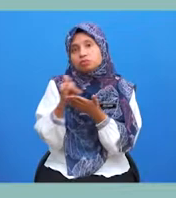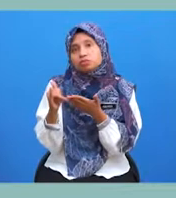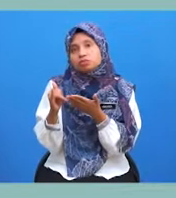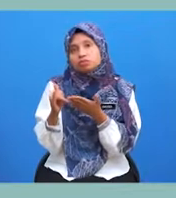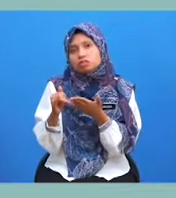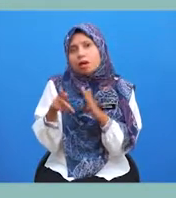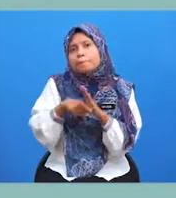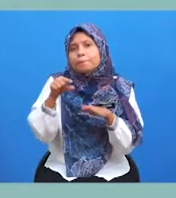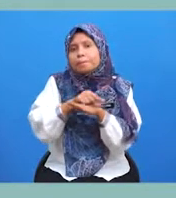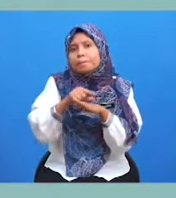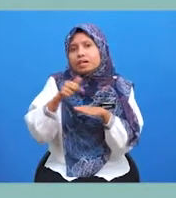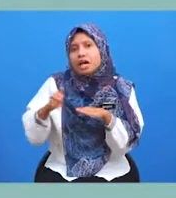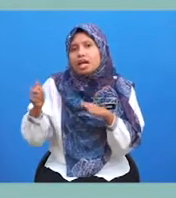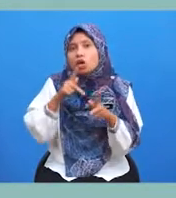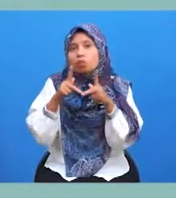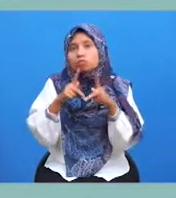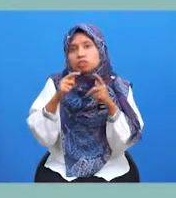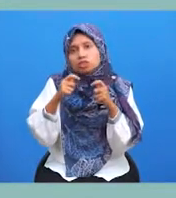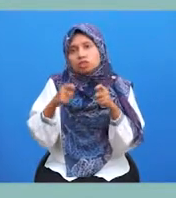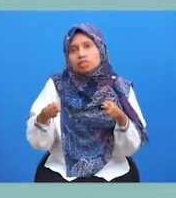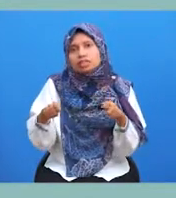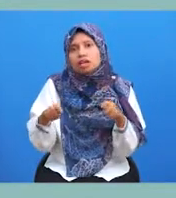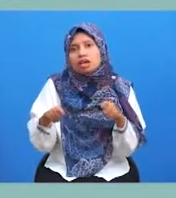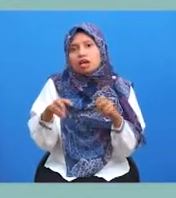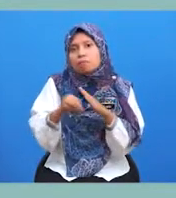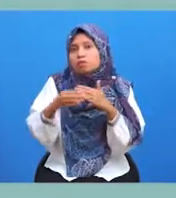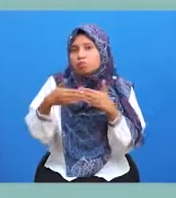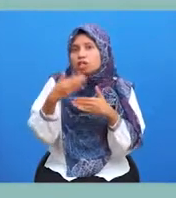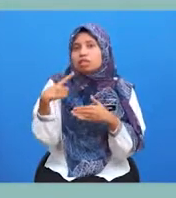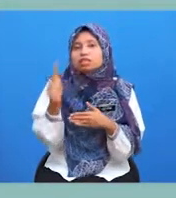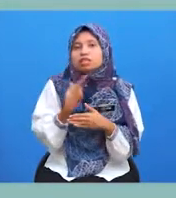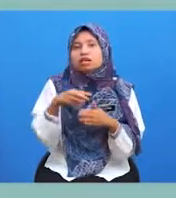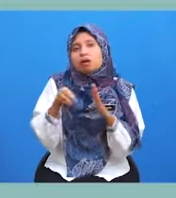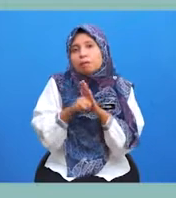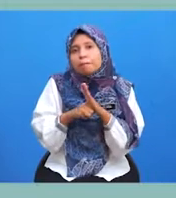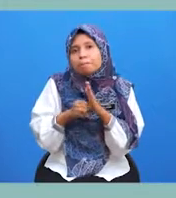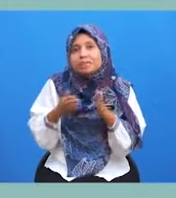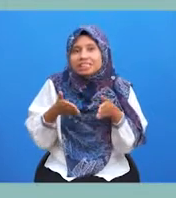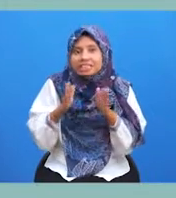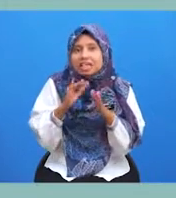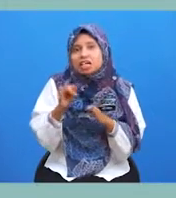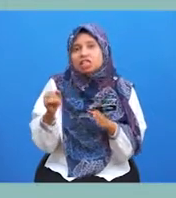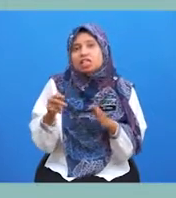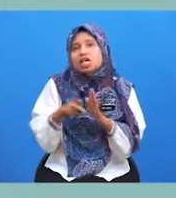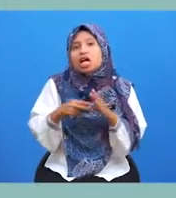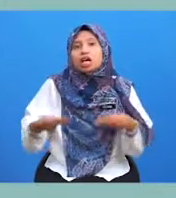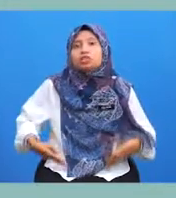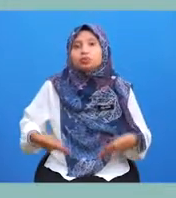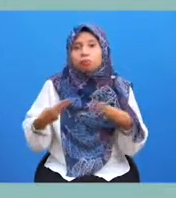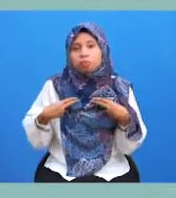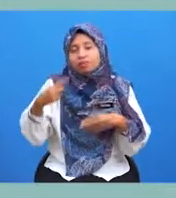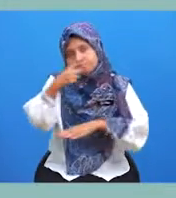Seterusnya, penggunaan alat komunikasi juga telah memudahkan kita menjalani